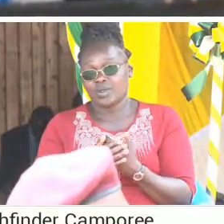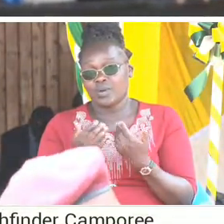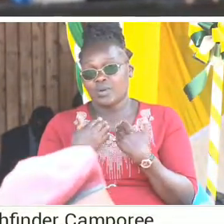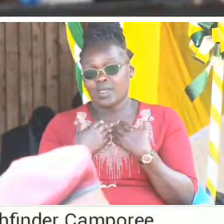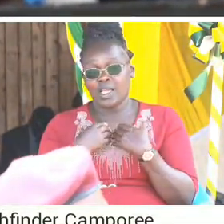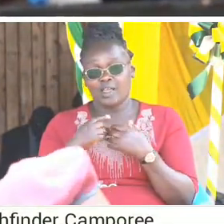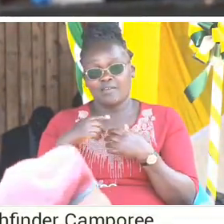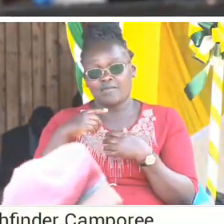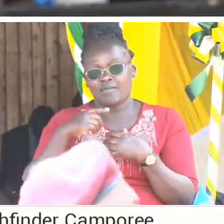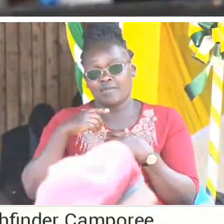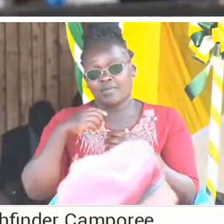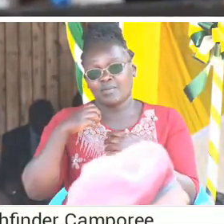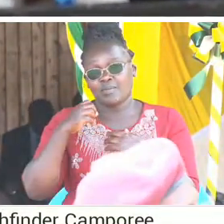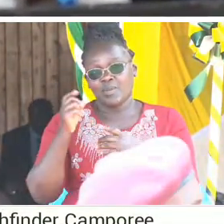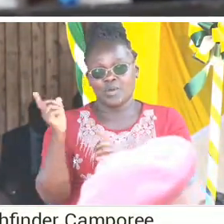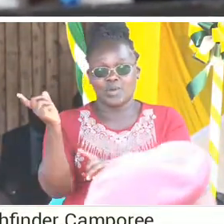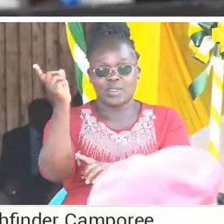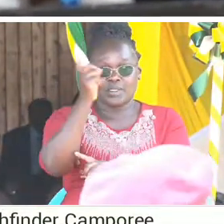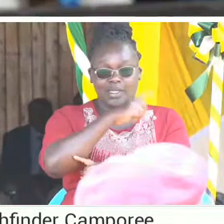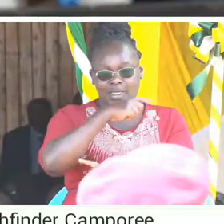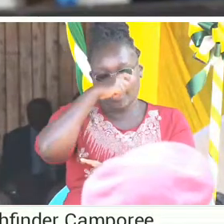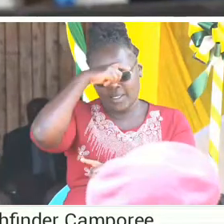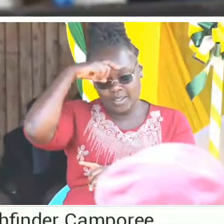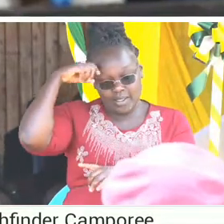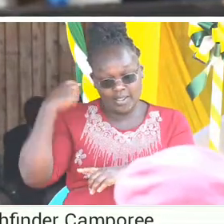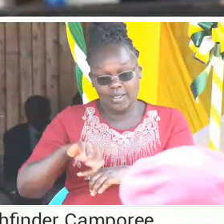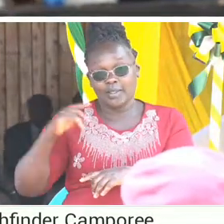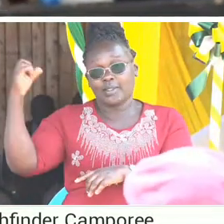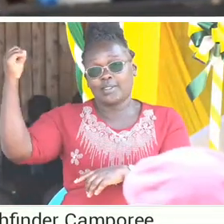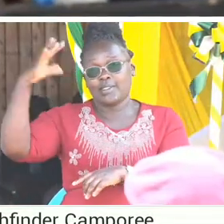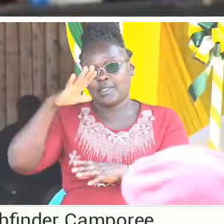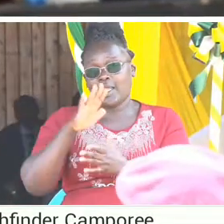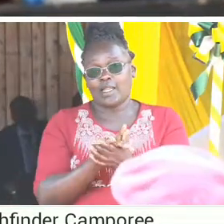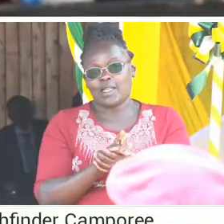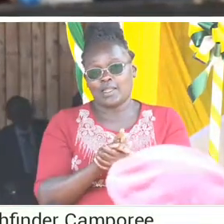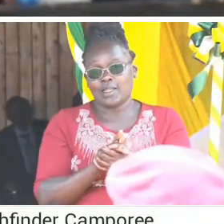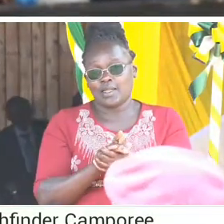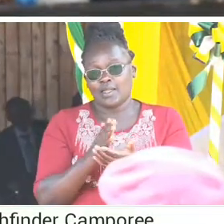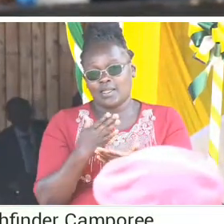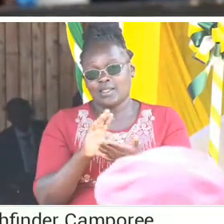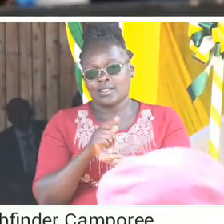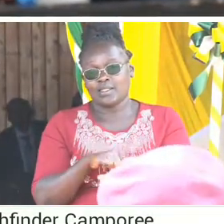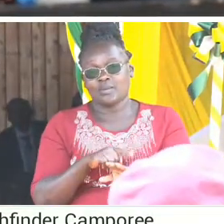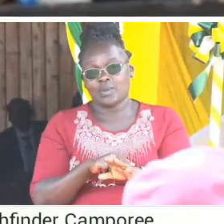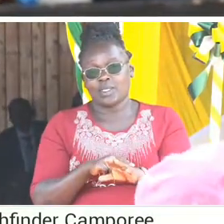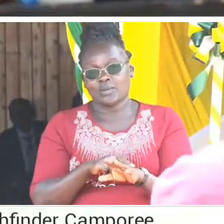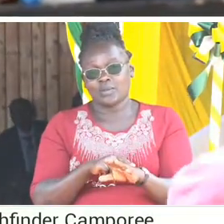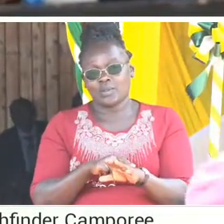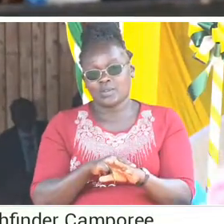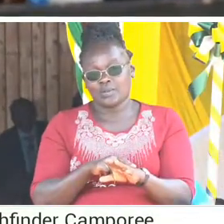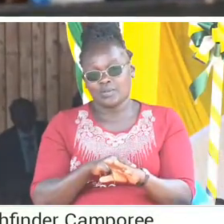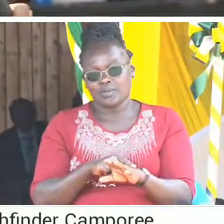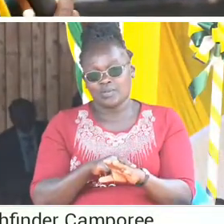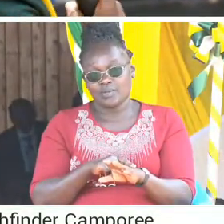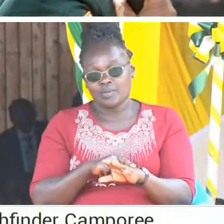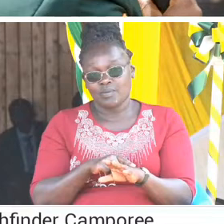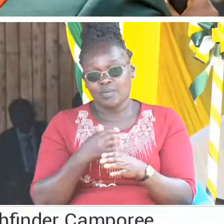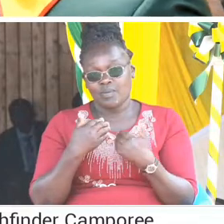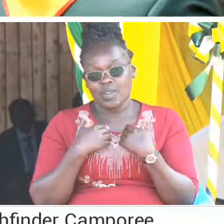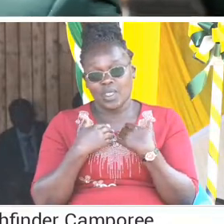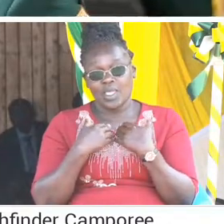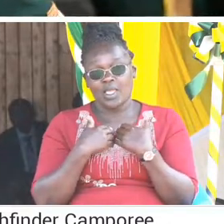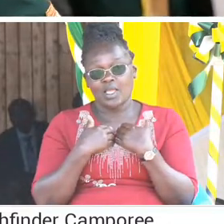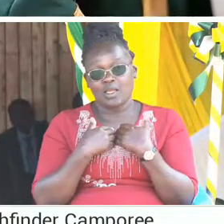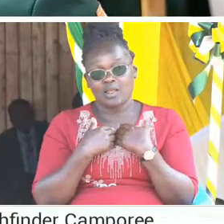kali, nyakati ambazo wakati mwingine zimekuwa na mavumbi mengi, nyakati ambazo wakati mwingine kumekuwa